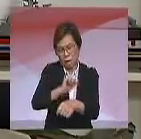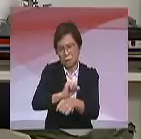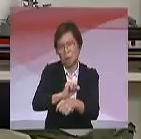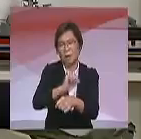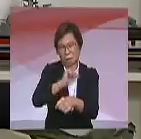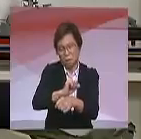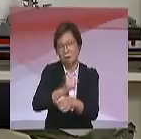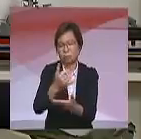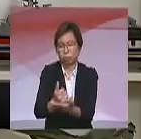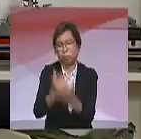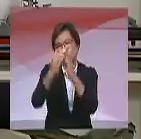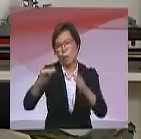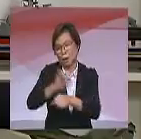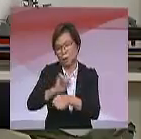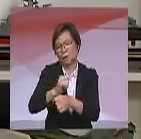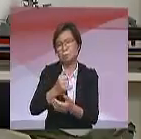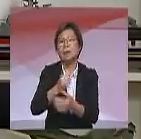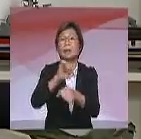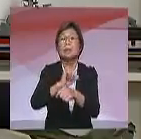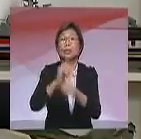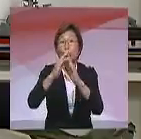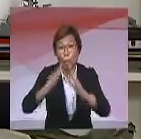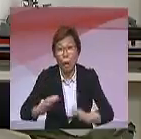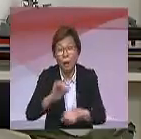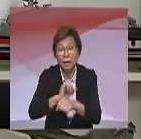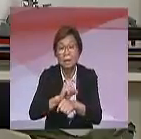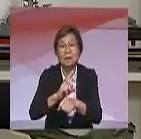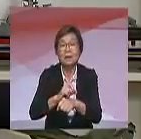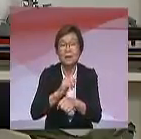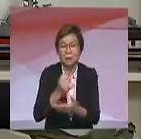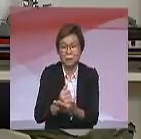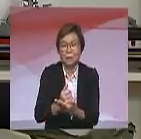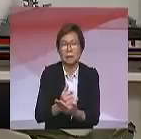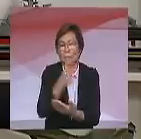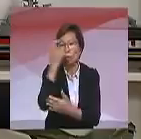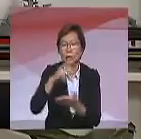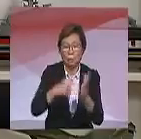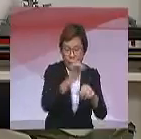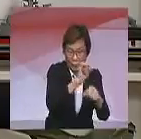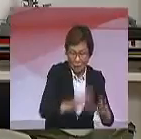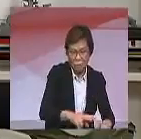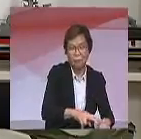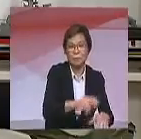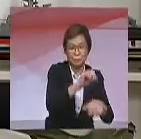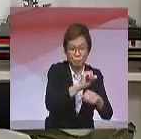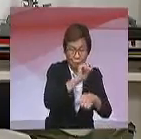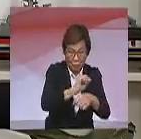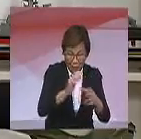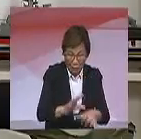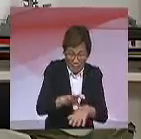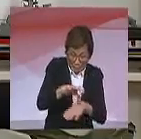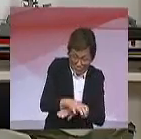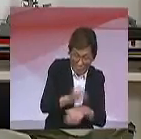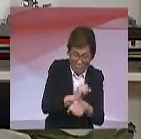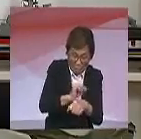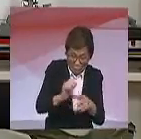bekerja di rumah. Jadi untuk mengurangkan pergerakan pekerja yang terpaksa bekerja